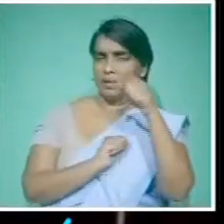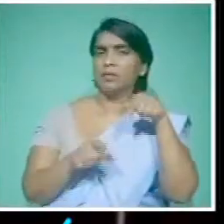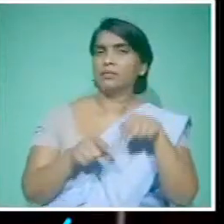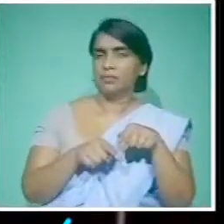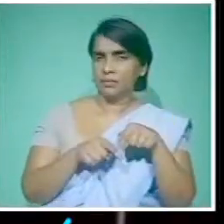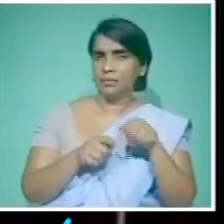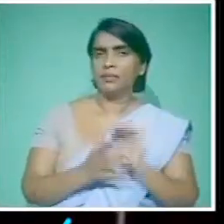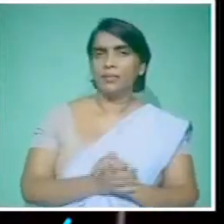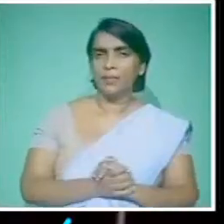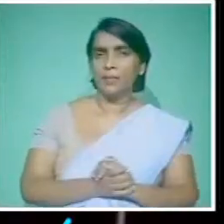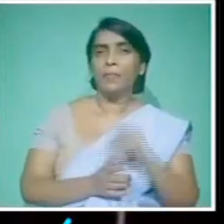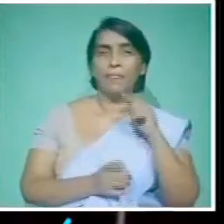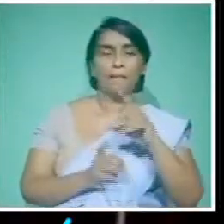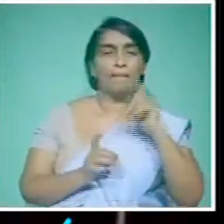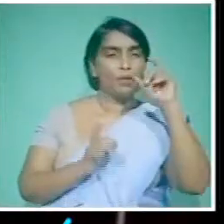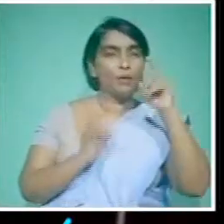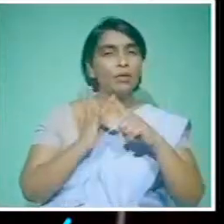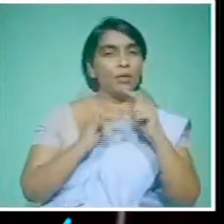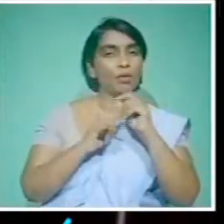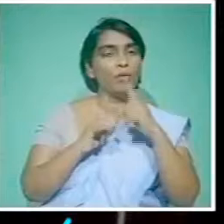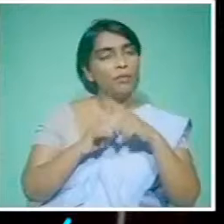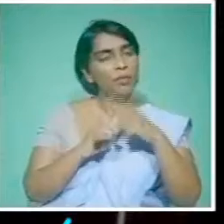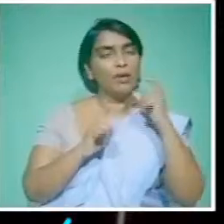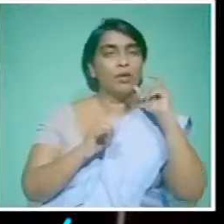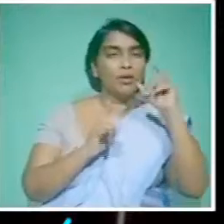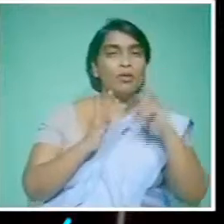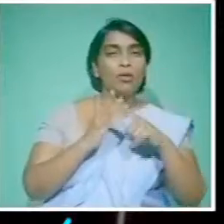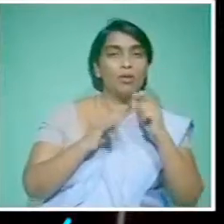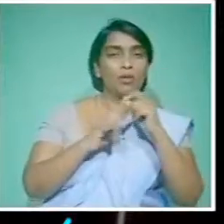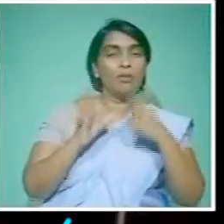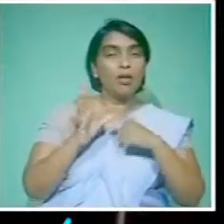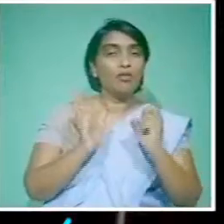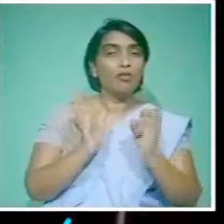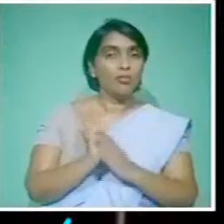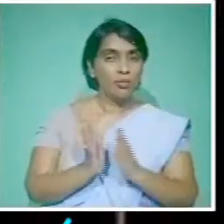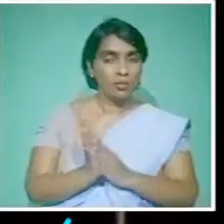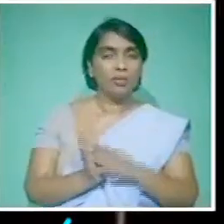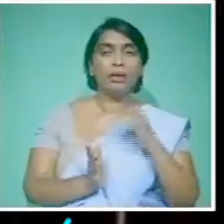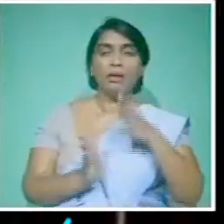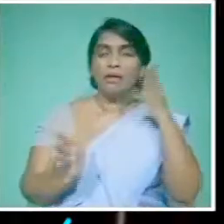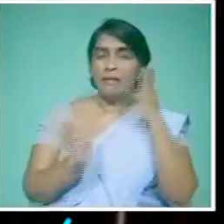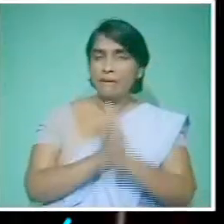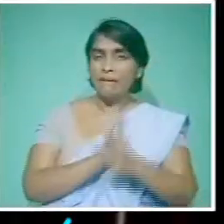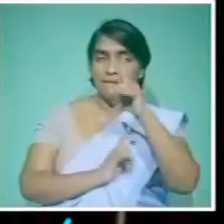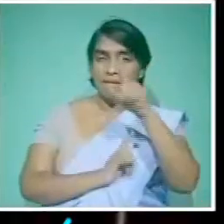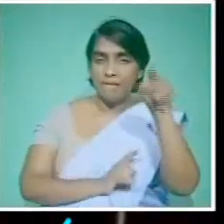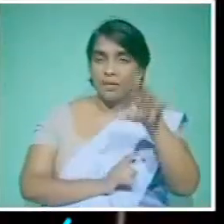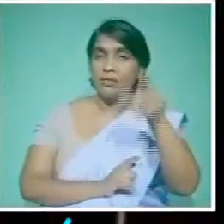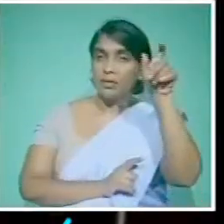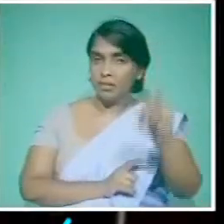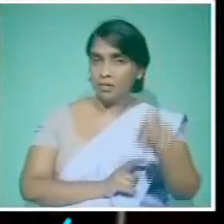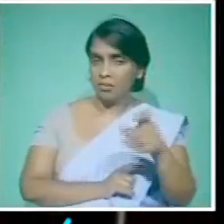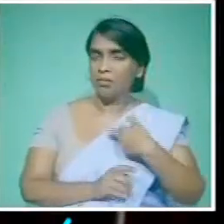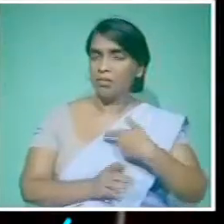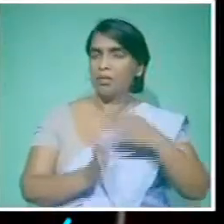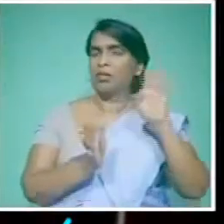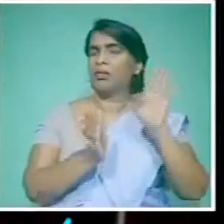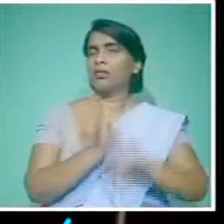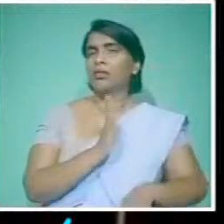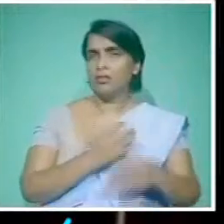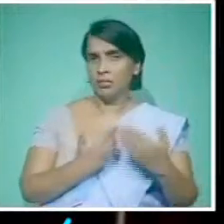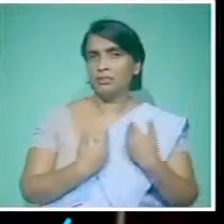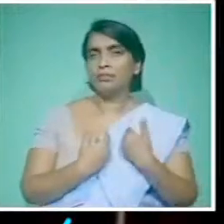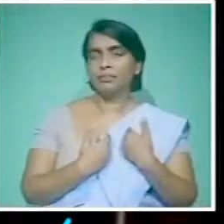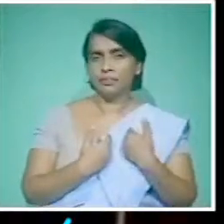මෙතන. මේ කෝප් කමිටු සහ කෝපා කමිටු වලින් මේ වැරදි කරුවන් වෙන නිලධාරීන්ව අපි අතාරින මේ